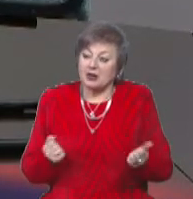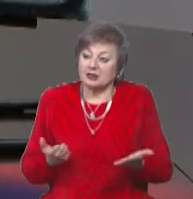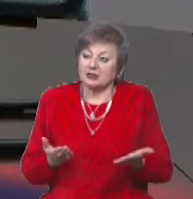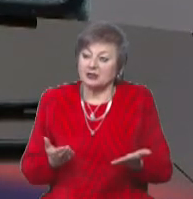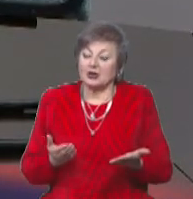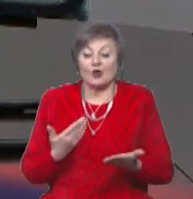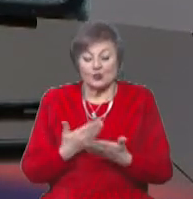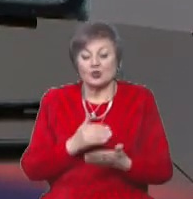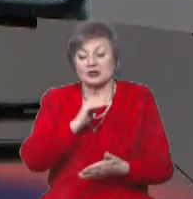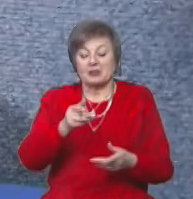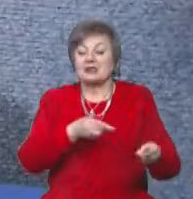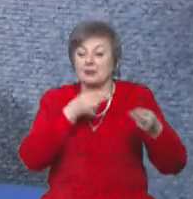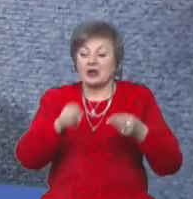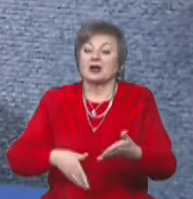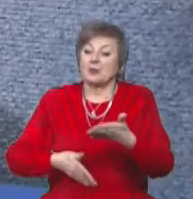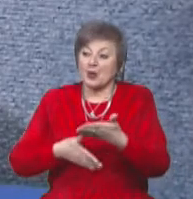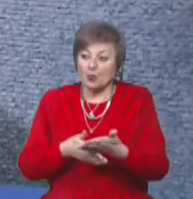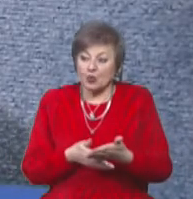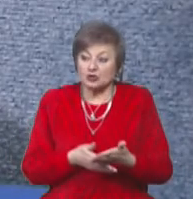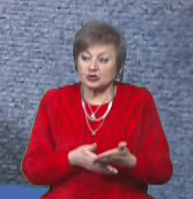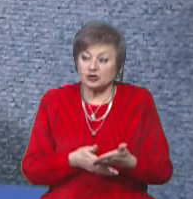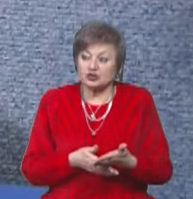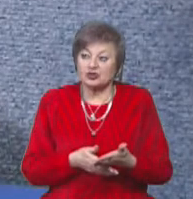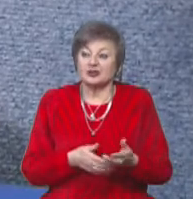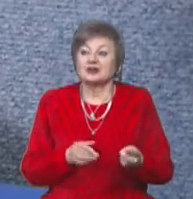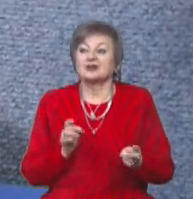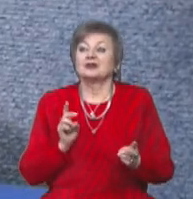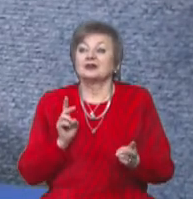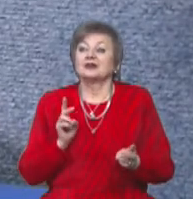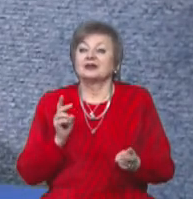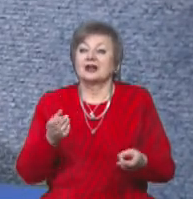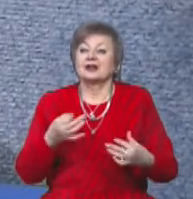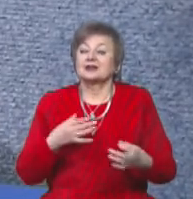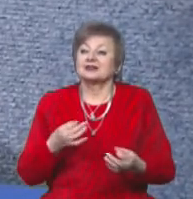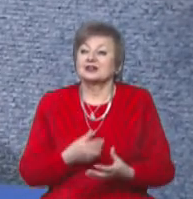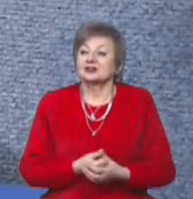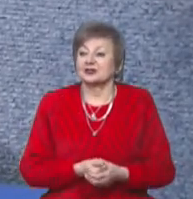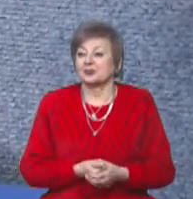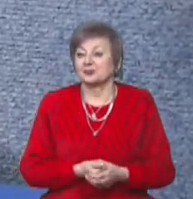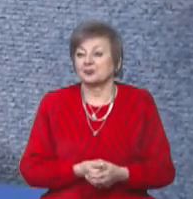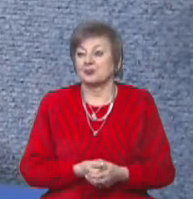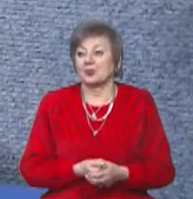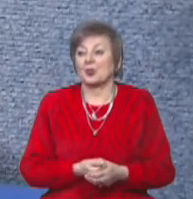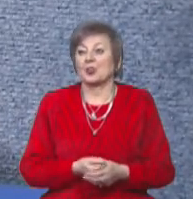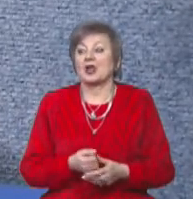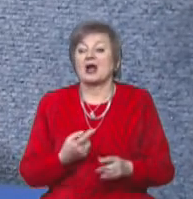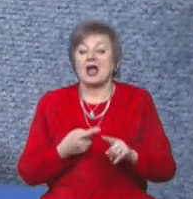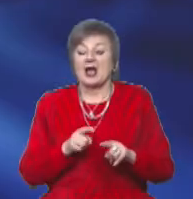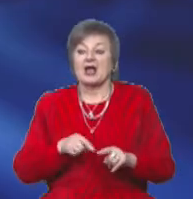приїхали, допомогли. До речі, чи приїхали всі ті, кого ви чекали? Як ви взагалі, Аліса, як це все відбувалося? Це